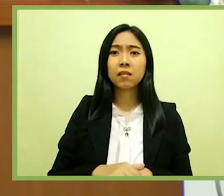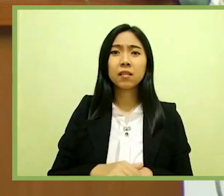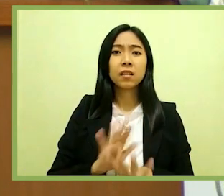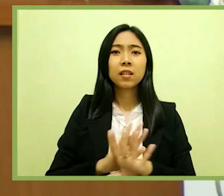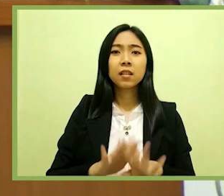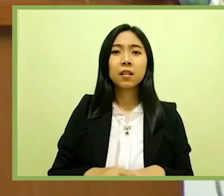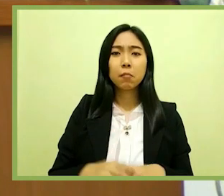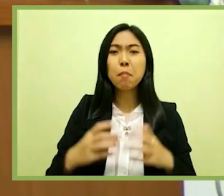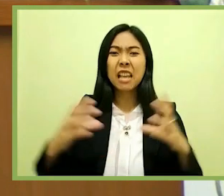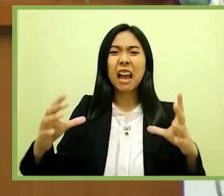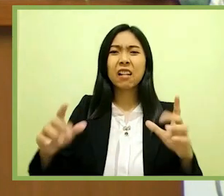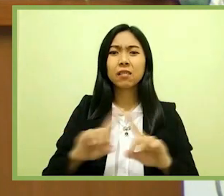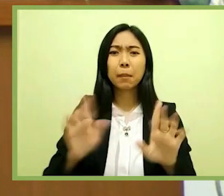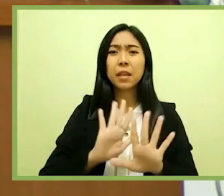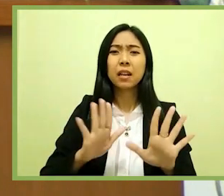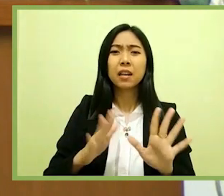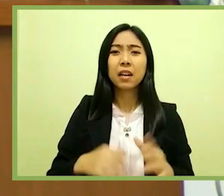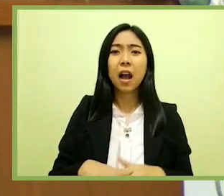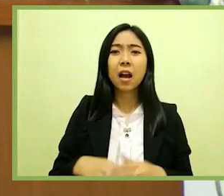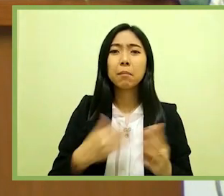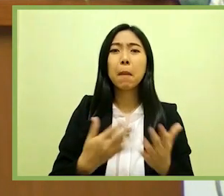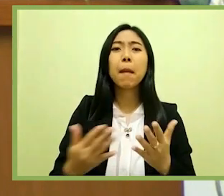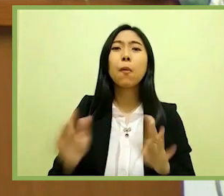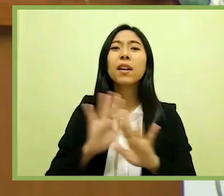menghadirkan damai sejahtera di tengah-tengah dunia ini,